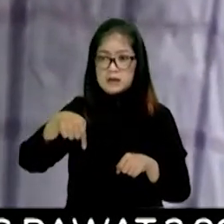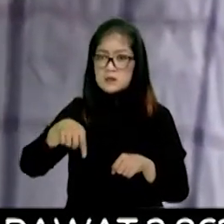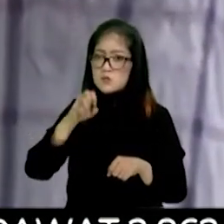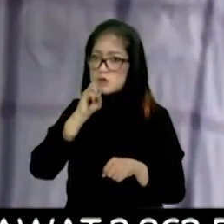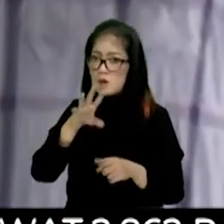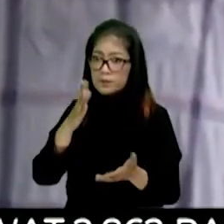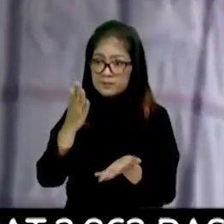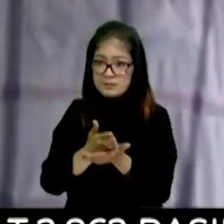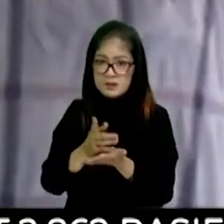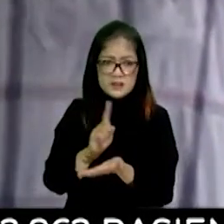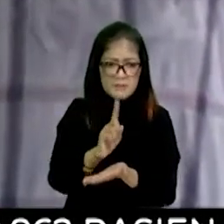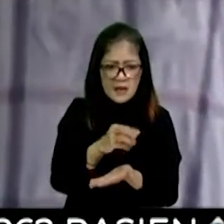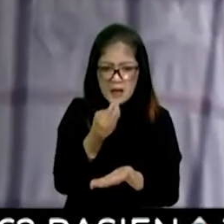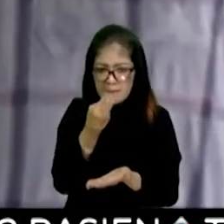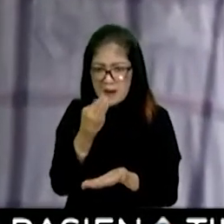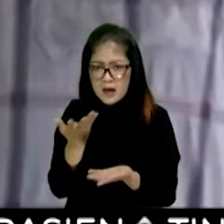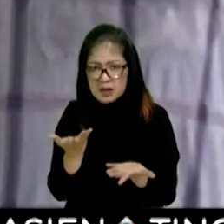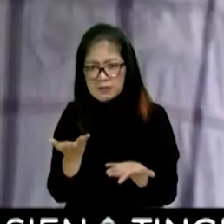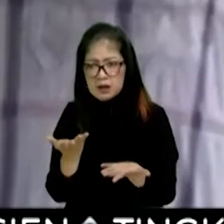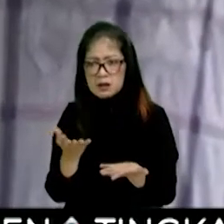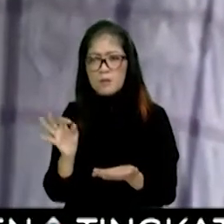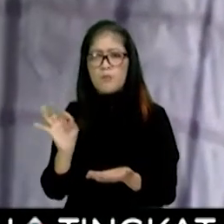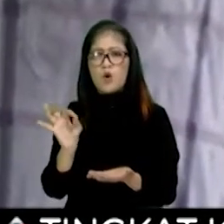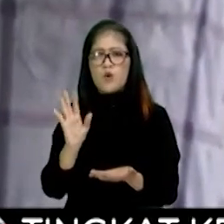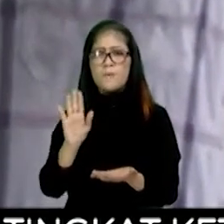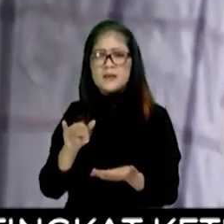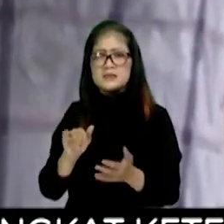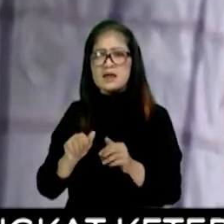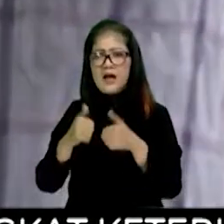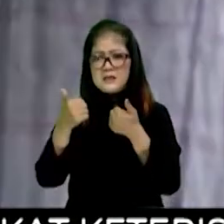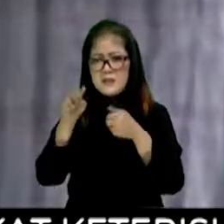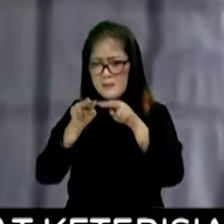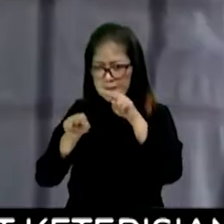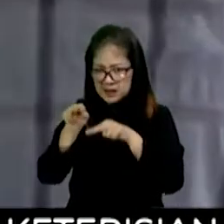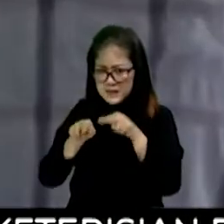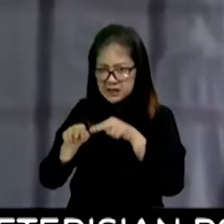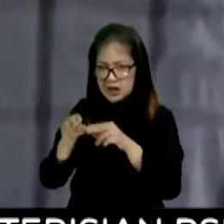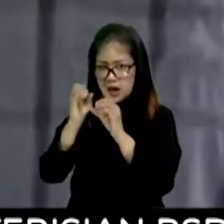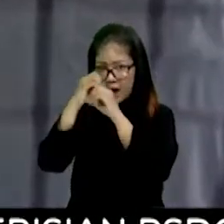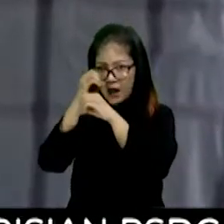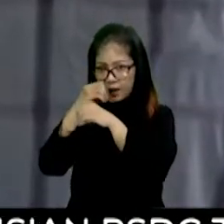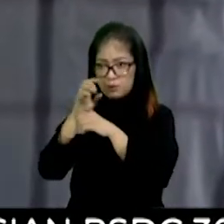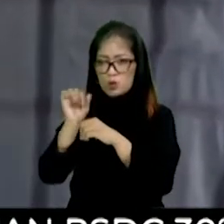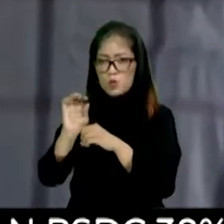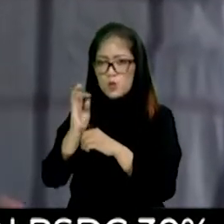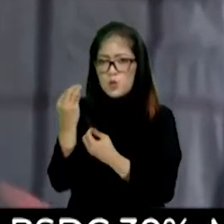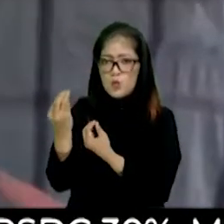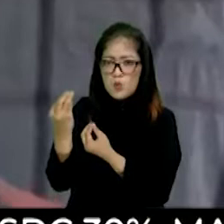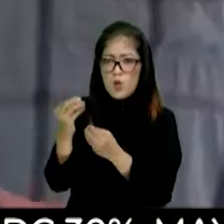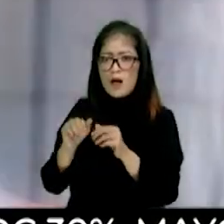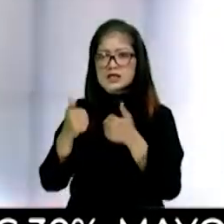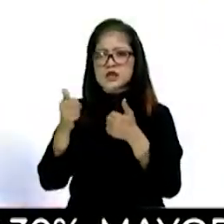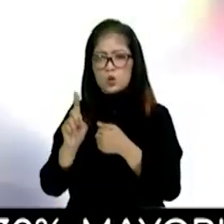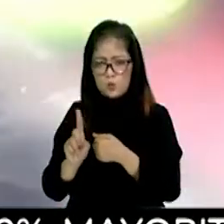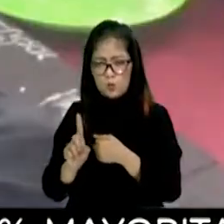mana, jenisnya juga yang mana, karena itu kan harus diinvestigasi dengan pemeriksaan, menunggu hasil kalau untuk